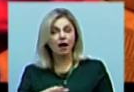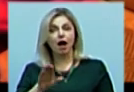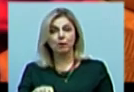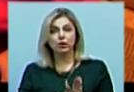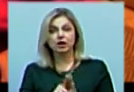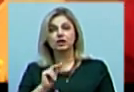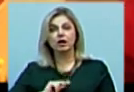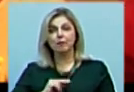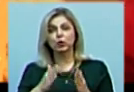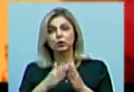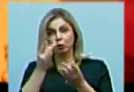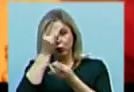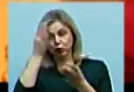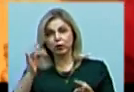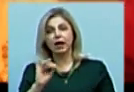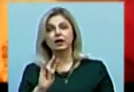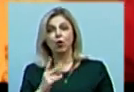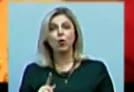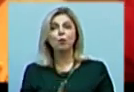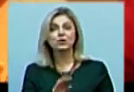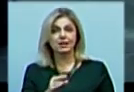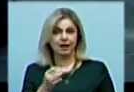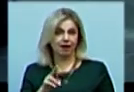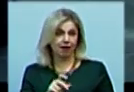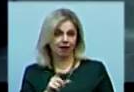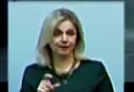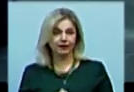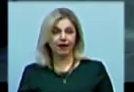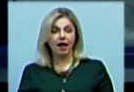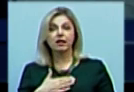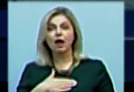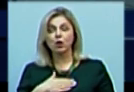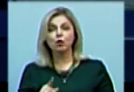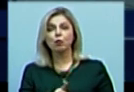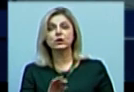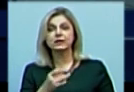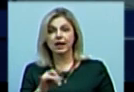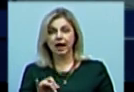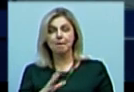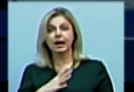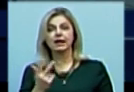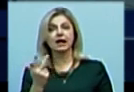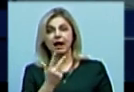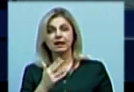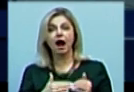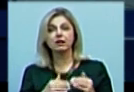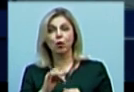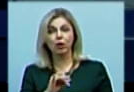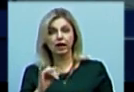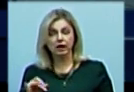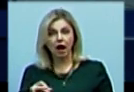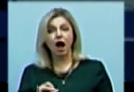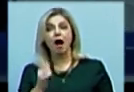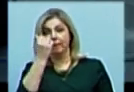працювати у будинках культури та миколаївських музеях. Наш музей спочатку був третьої категорії. Благодаря Вірі Павловні. Наш